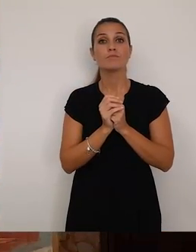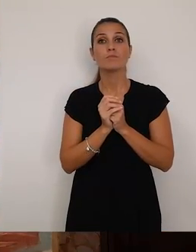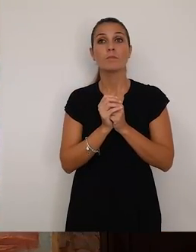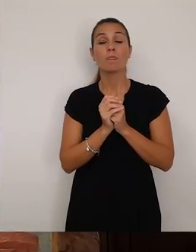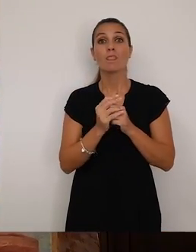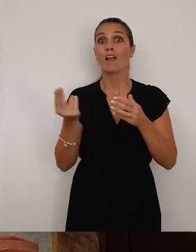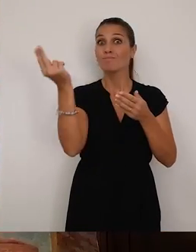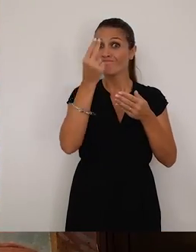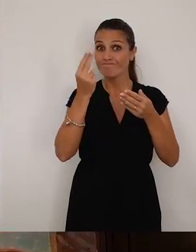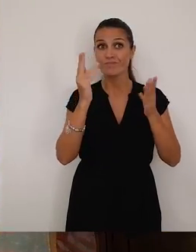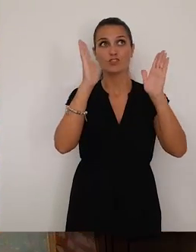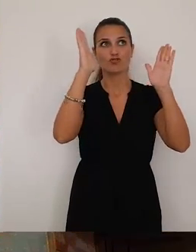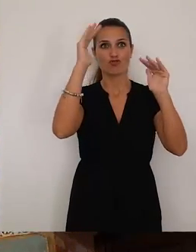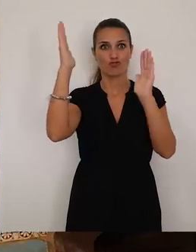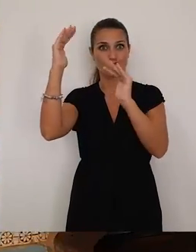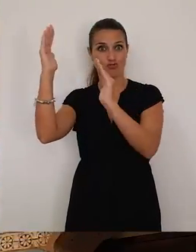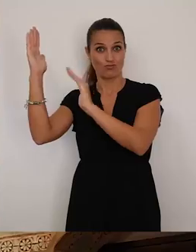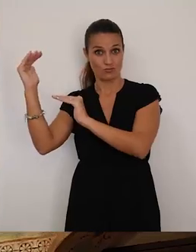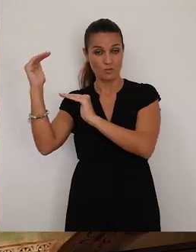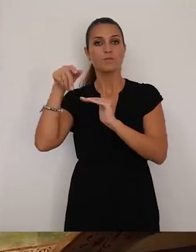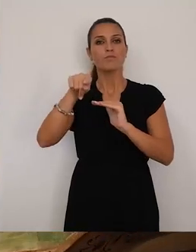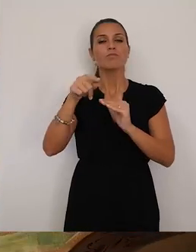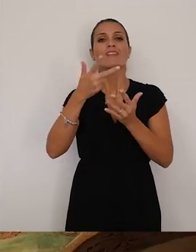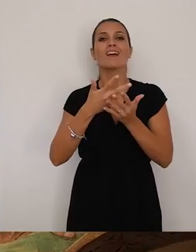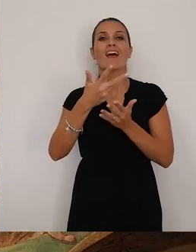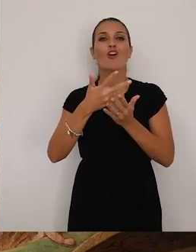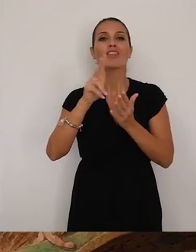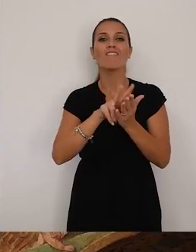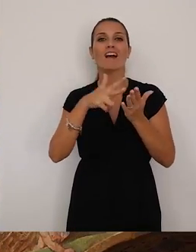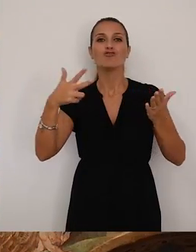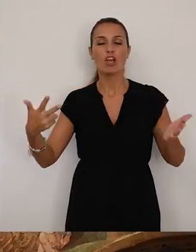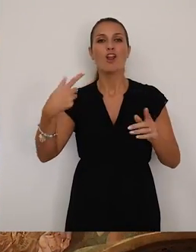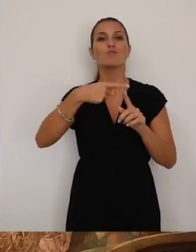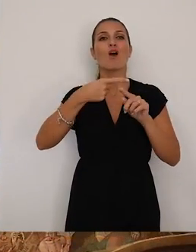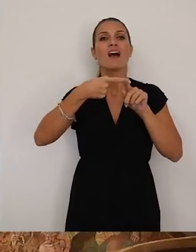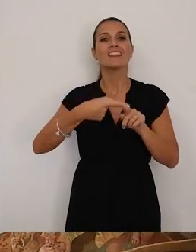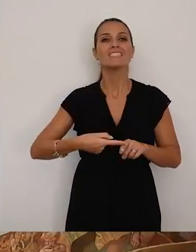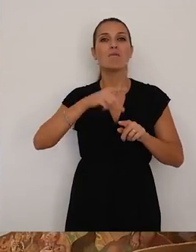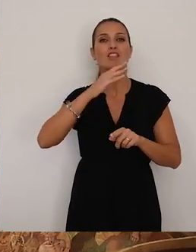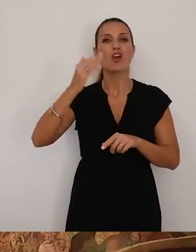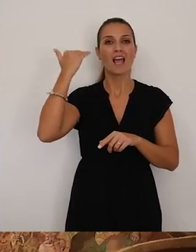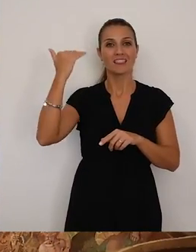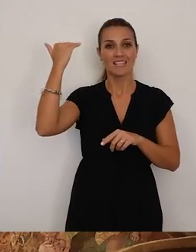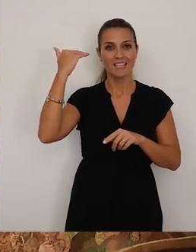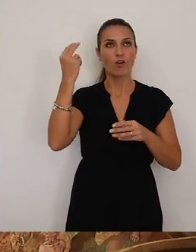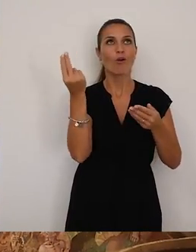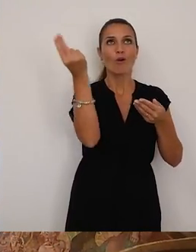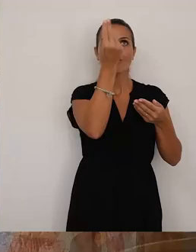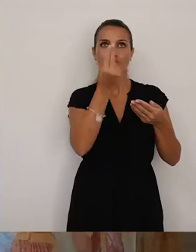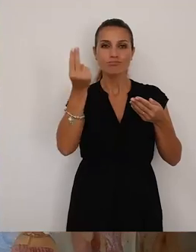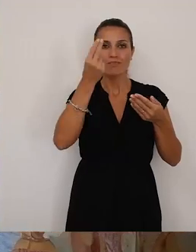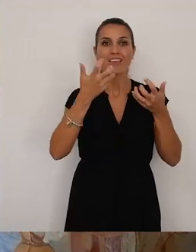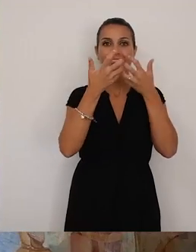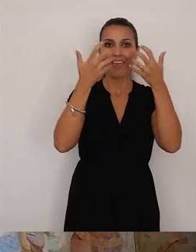Gli affreschi suddivisi in scene richiamano le vicende del Vangelo e dell'Antico Testamento, raffigurate in maniera chiara e semplice